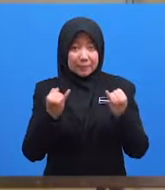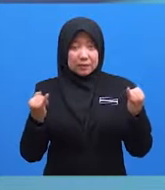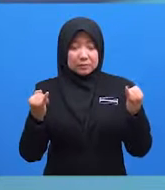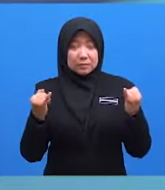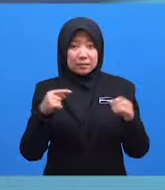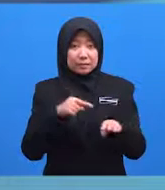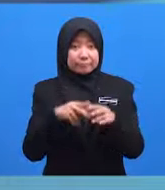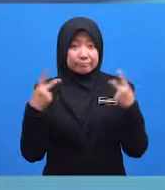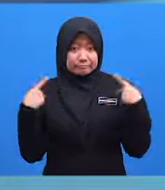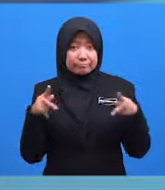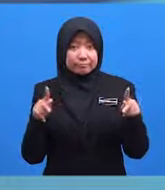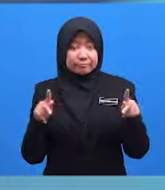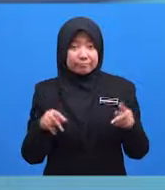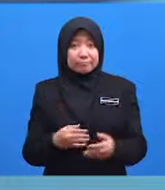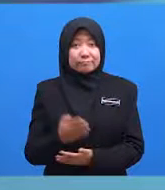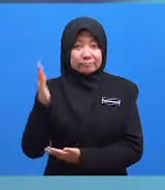pasaran?